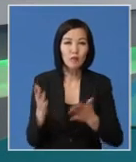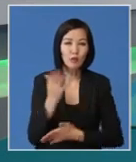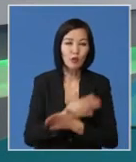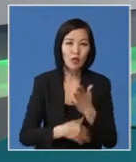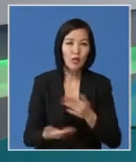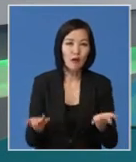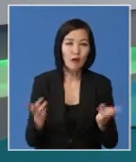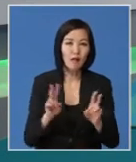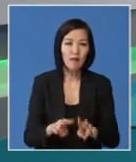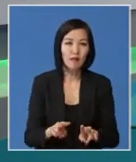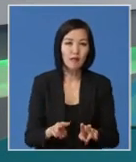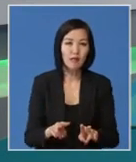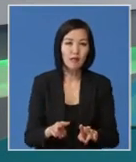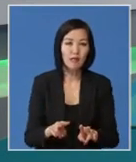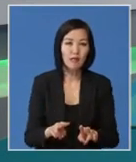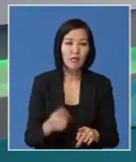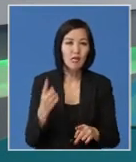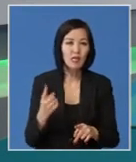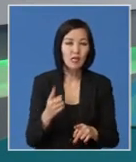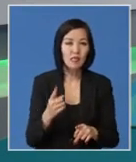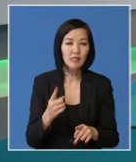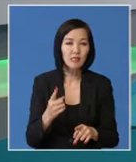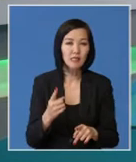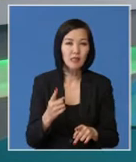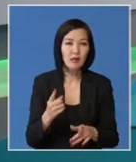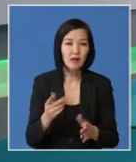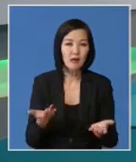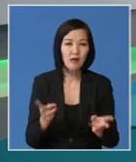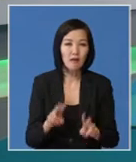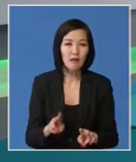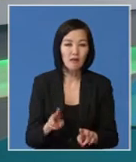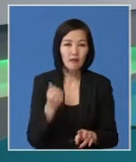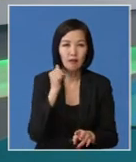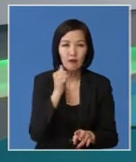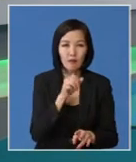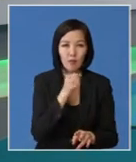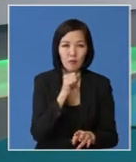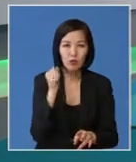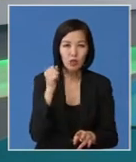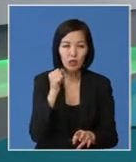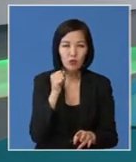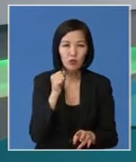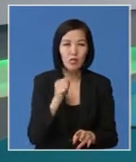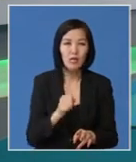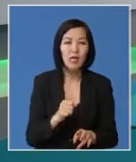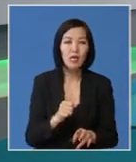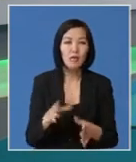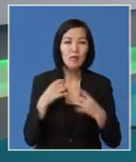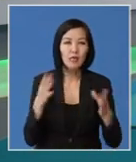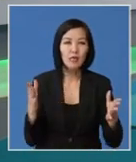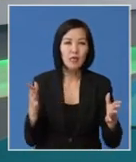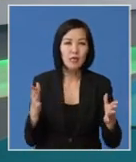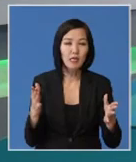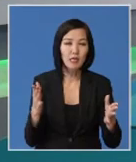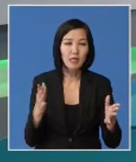болса, қалғандары қараусыз қалған немесе жалғызбасты қарттар. Мекеме ұжымы сол қам көңіл жандарға мерекелік көңіл күй сыйлап, ұлыстың ұлы күнін